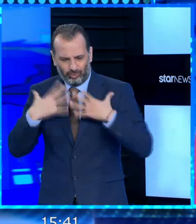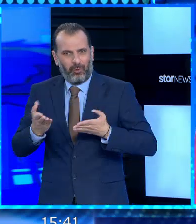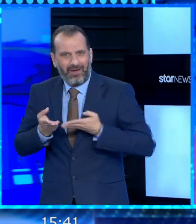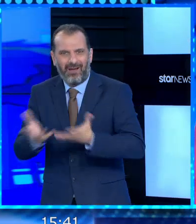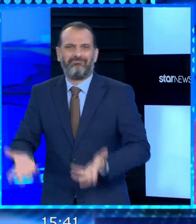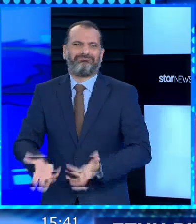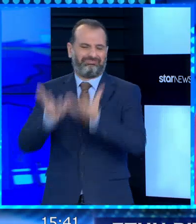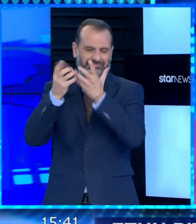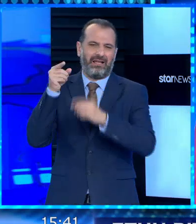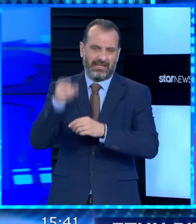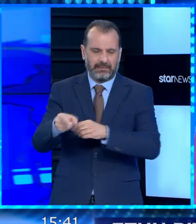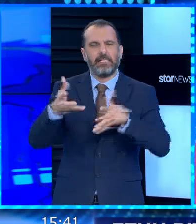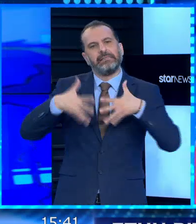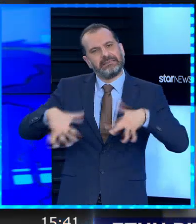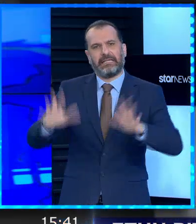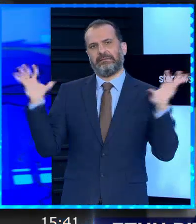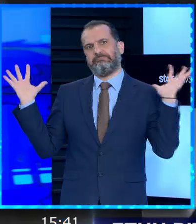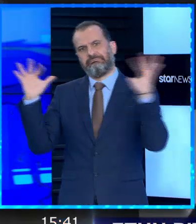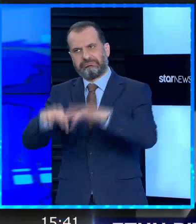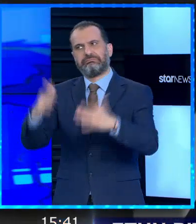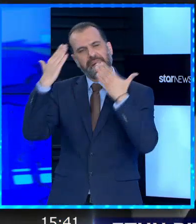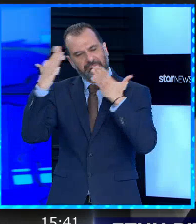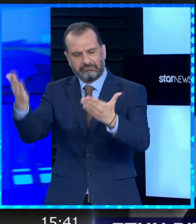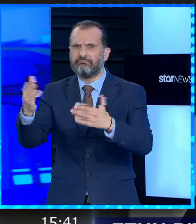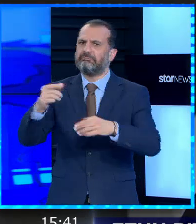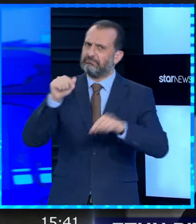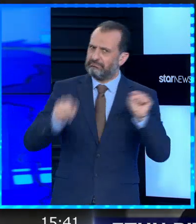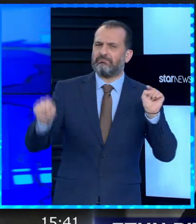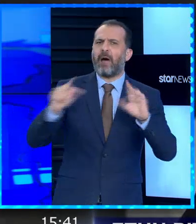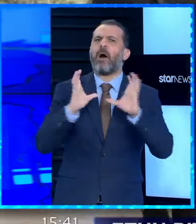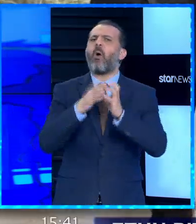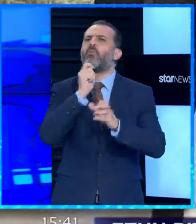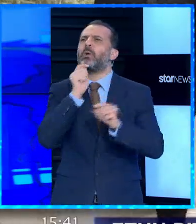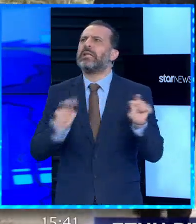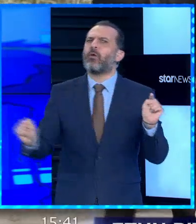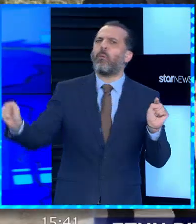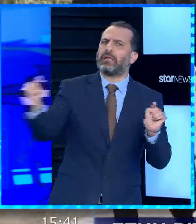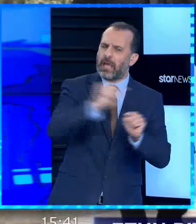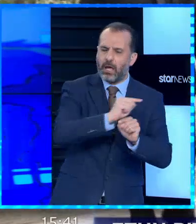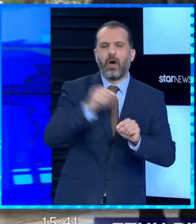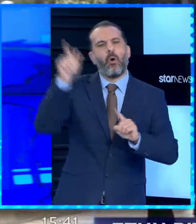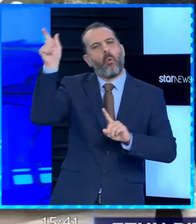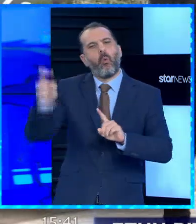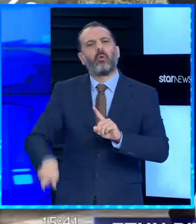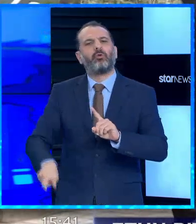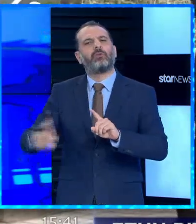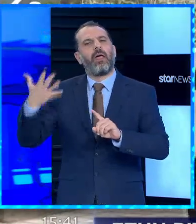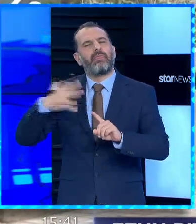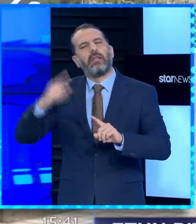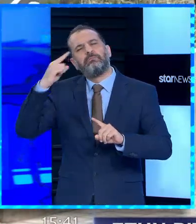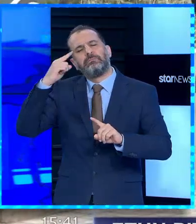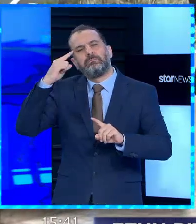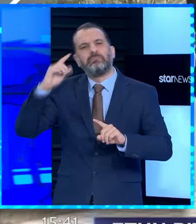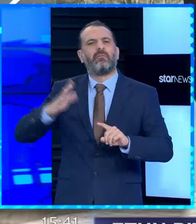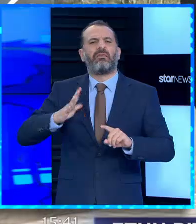Αντώνη. Συγγενείς, φίλοι και σύντροφοι, αλλά και πολιτικοί αντίπαλοι αποχαιρέτησαν για τελευταία φορά το Θεόδωρο Πάγκαλο. Τελευταία επιθυμία του πρώην υπουργού του ΠΑΣΟΚ ήταν να μην